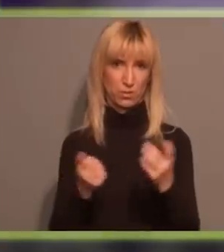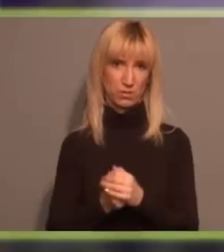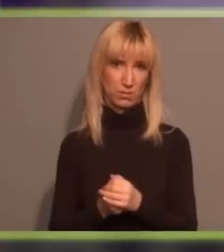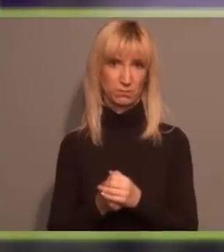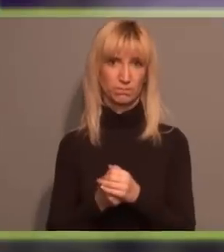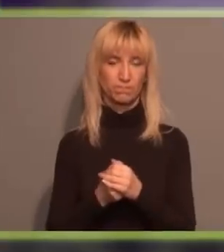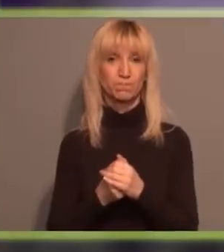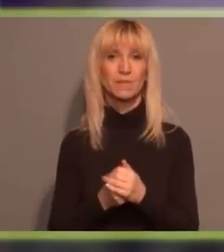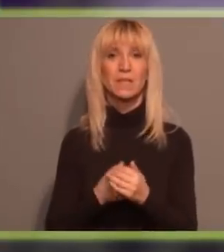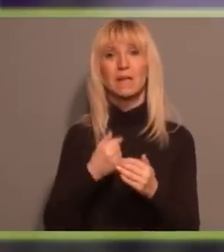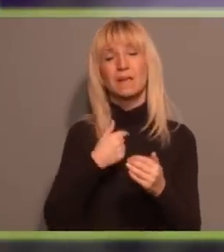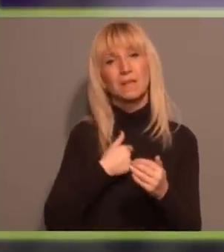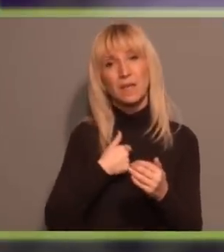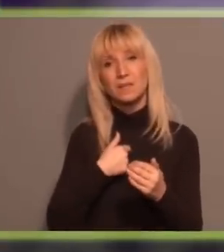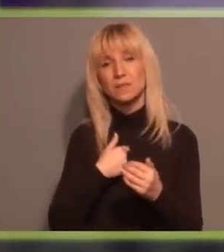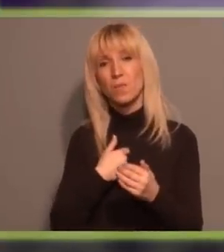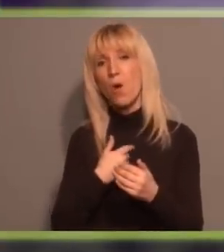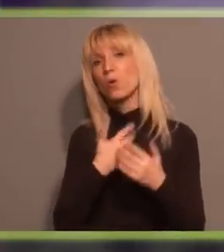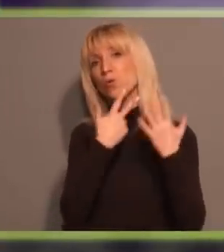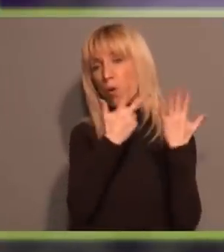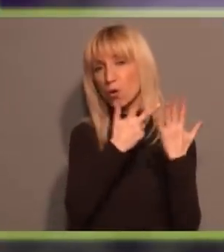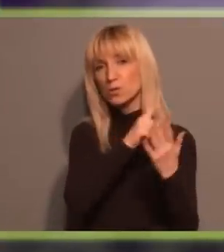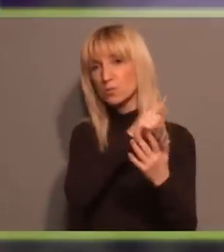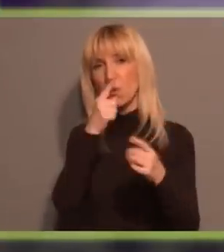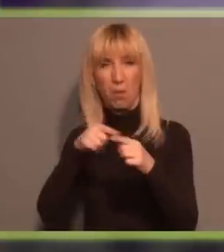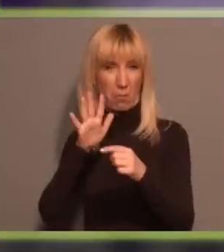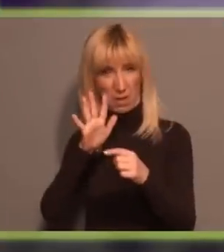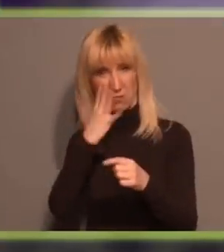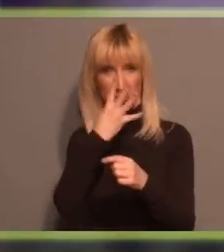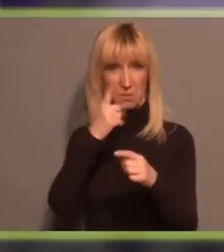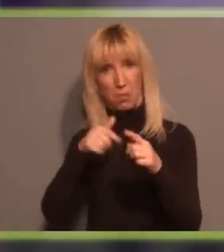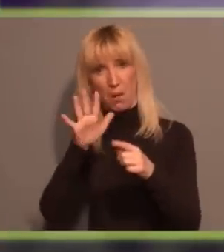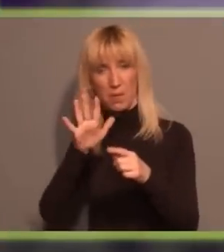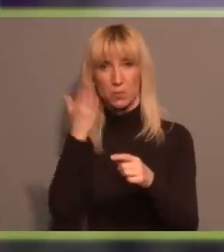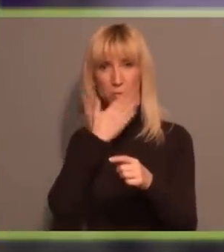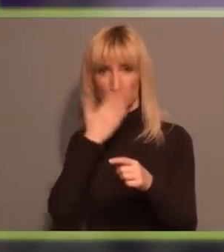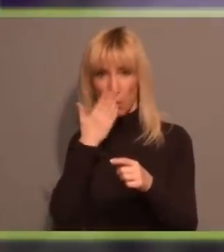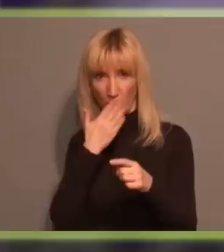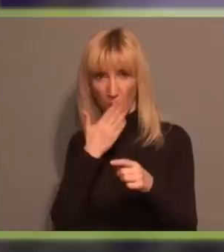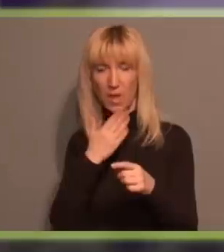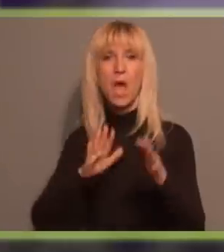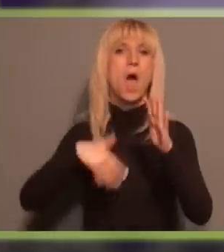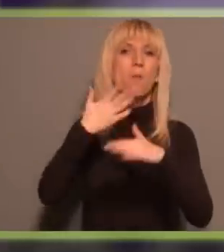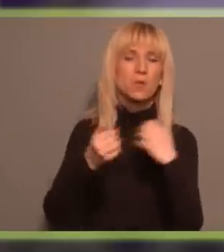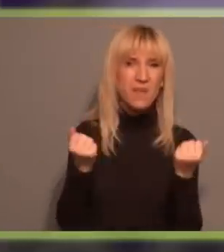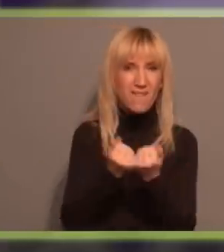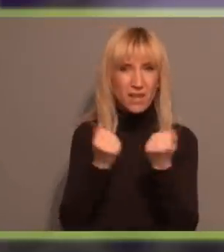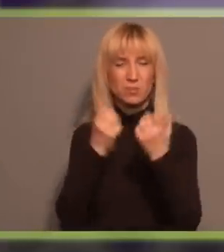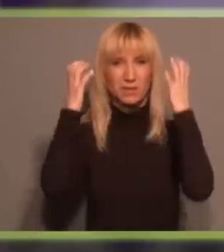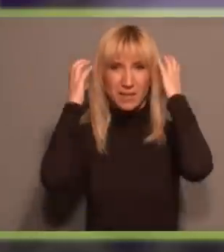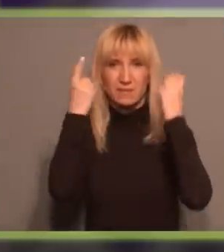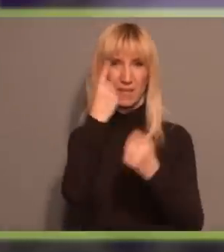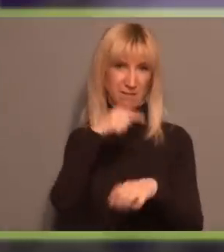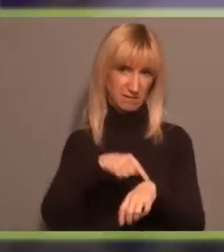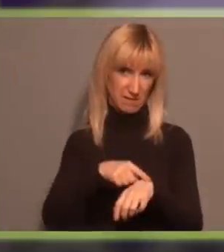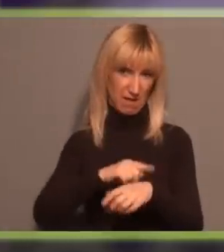druženjem. Ja sam došao sam do 4 u školi, imala sam naravno terapeut